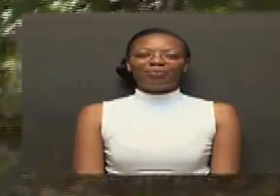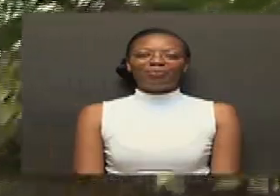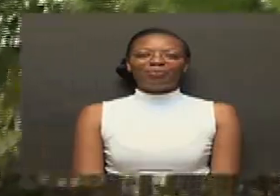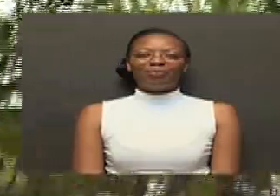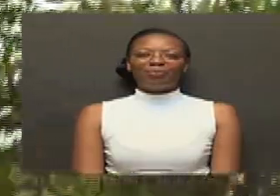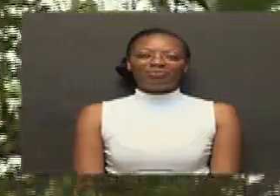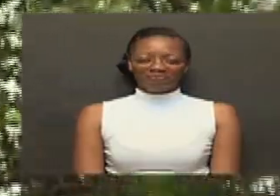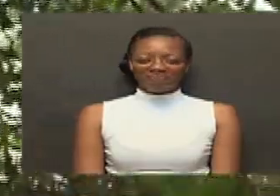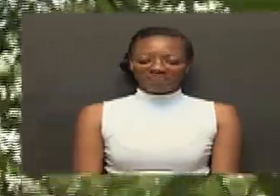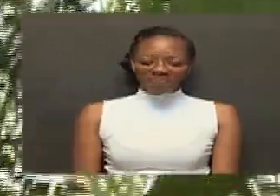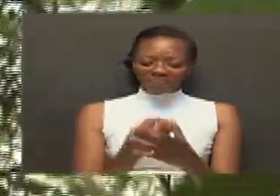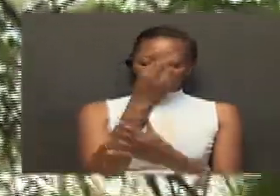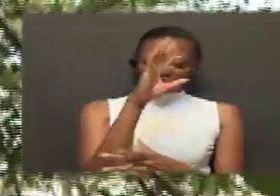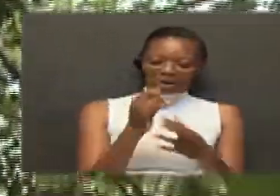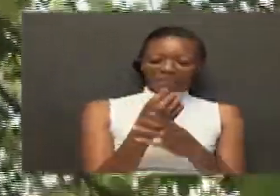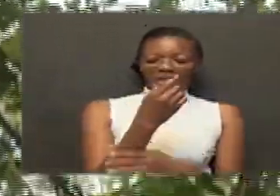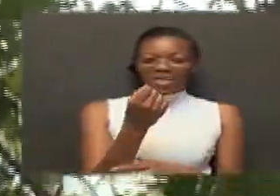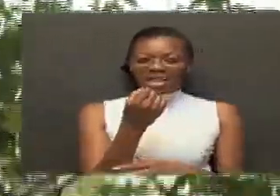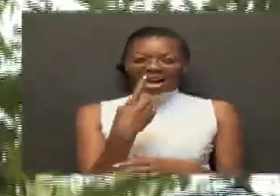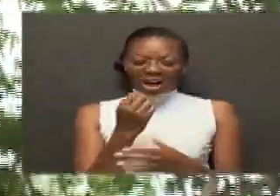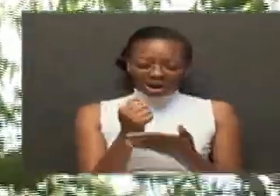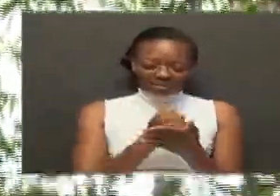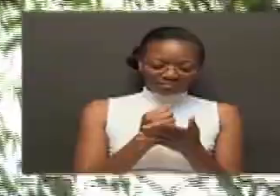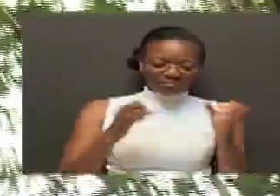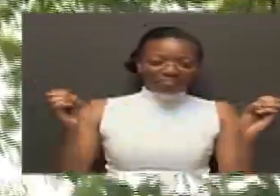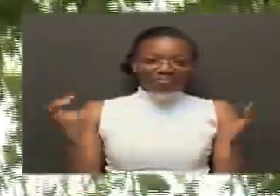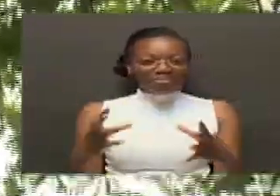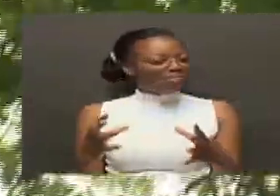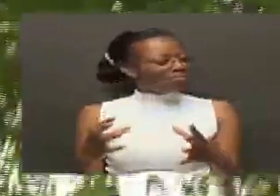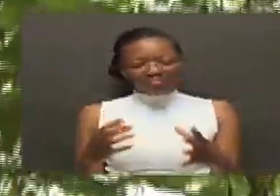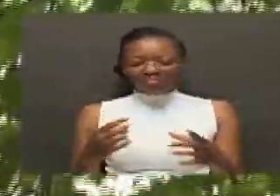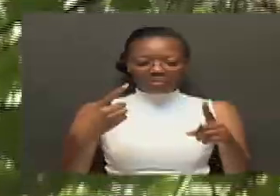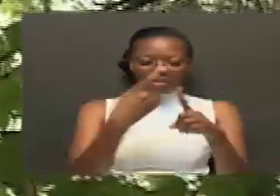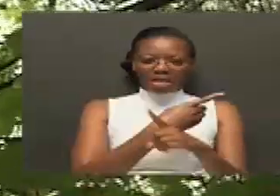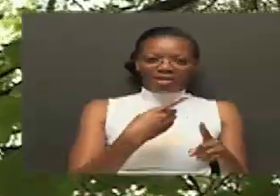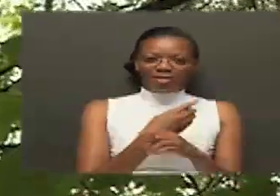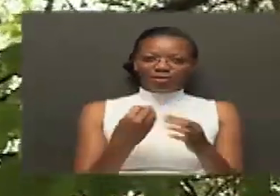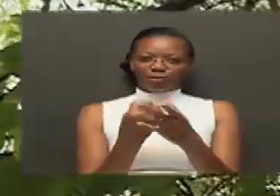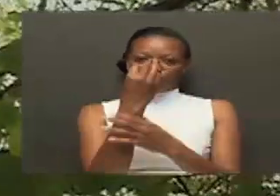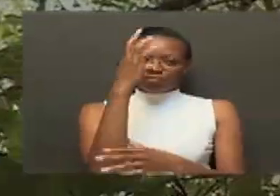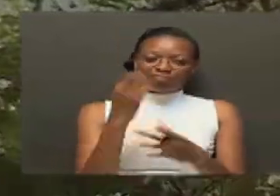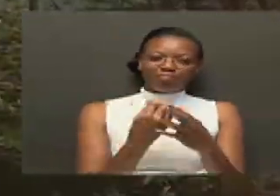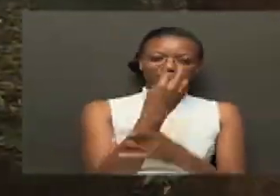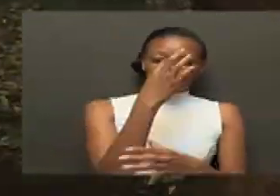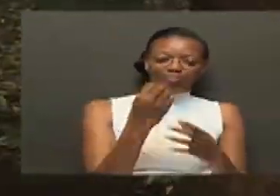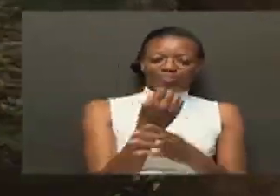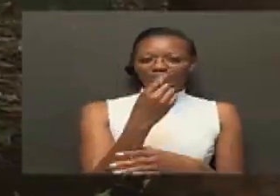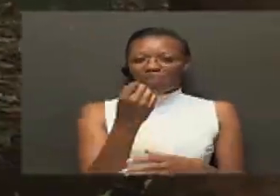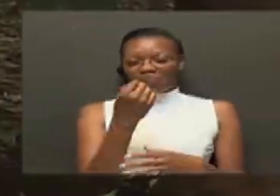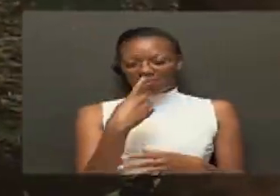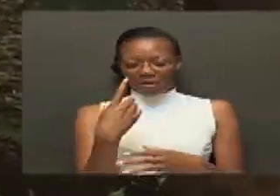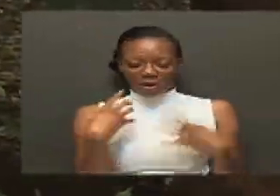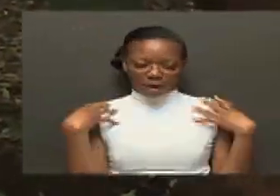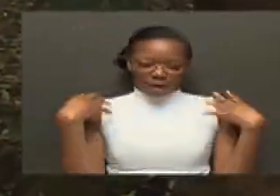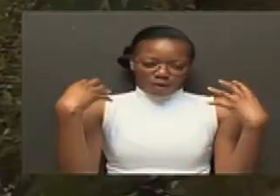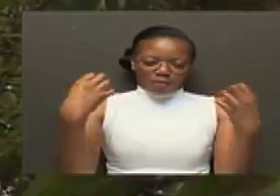Miti shamba si uganga wala uchawi. Ni miti tofauti tofauti ambayo hutumiwa kwa ajili ya dawa ili kuponya